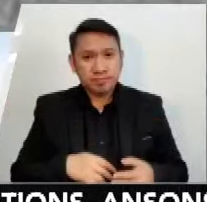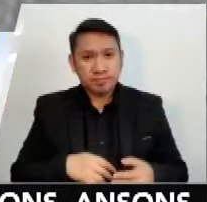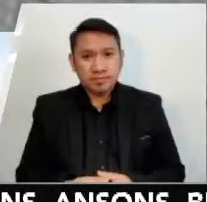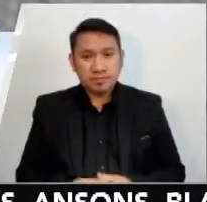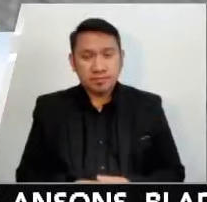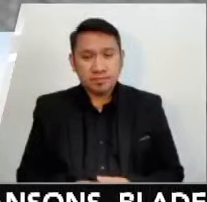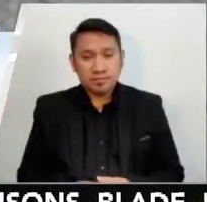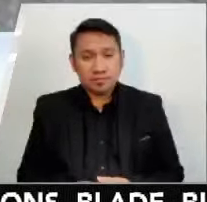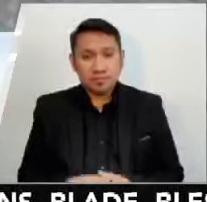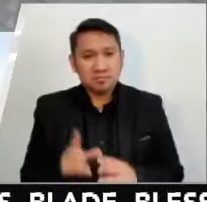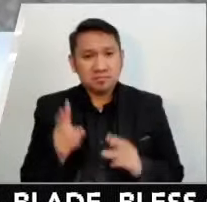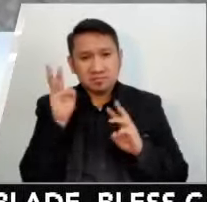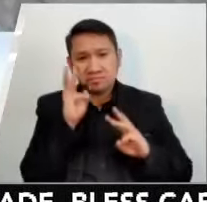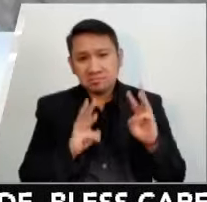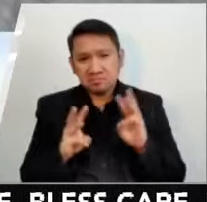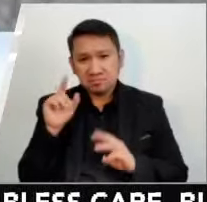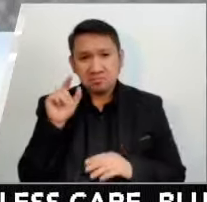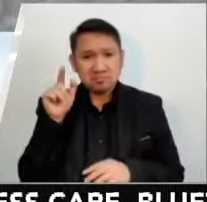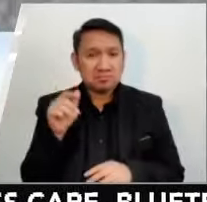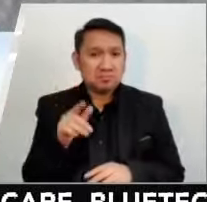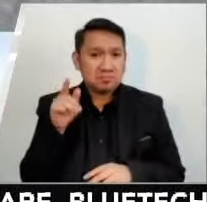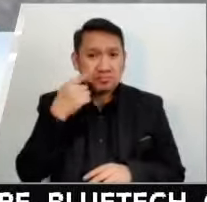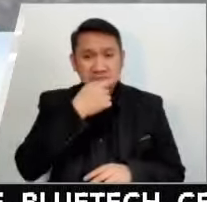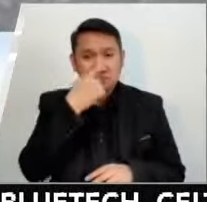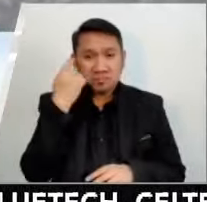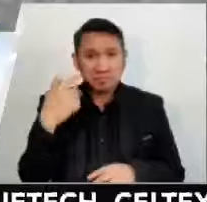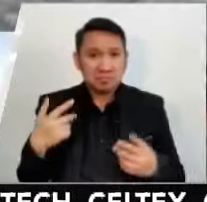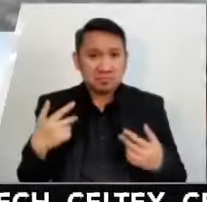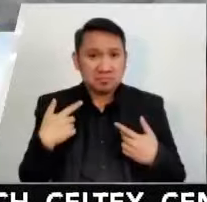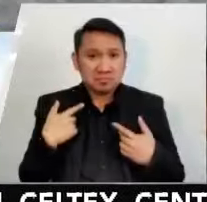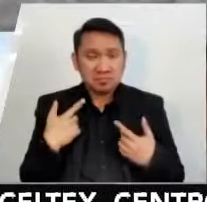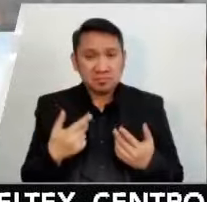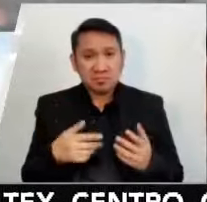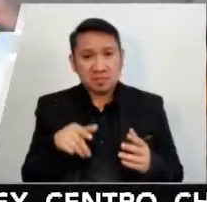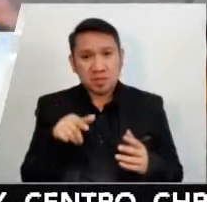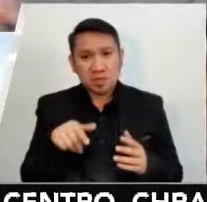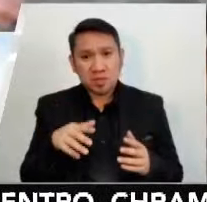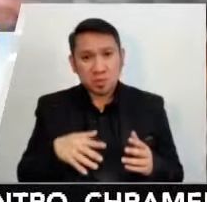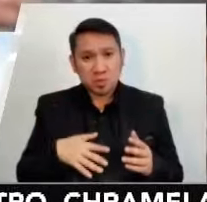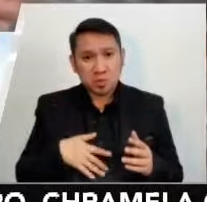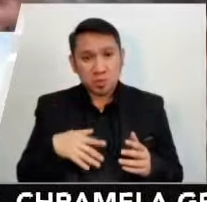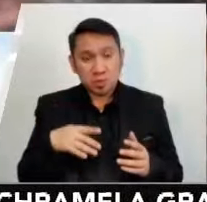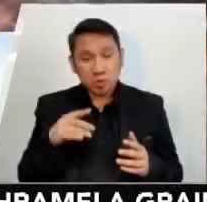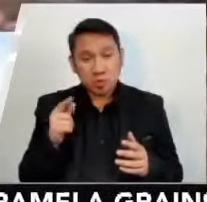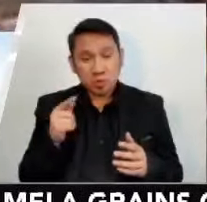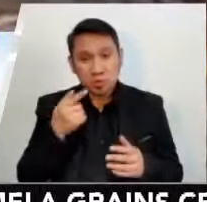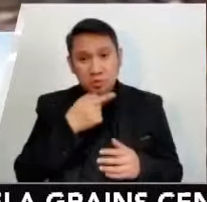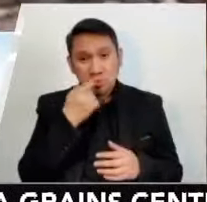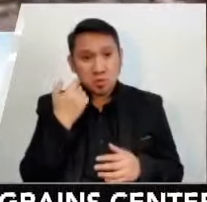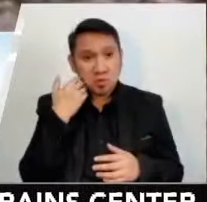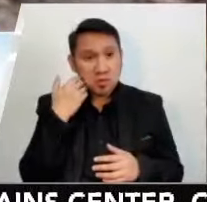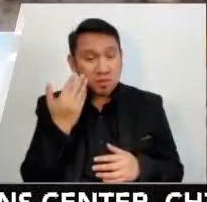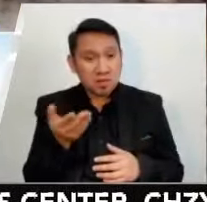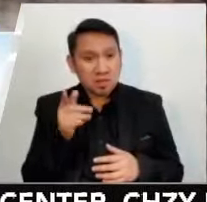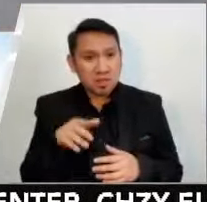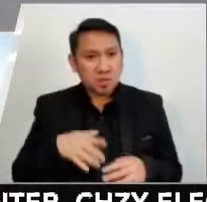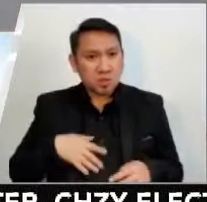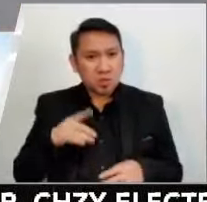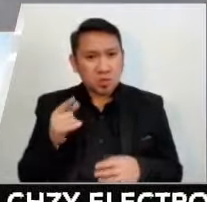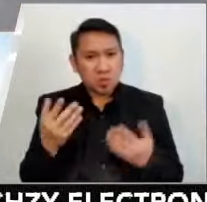Nababahala si Marivic Mendoza dahil ang kanyang sugat, nalawayan daw ng kanyang alagang aso. Pumanaw raw ang kanyang alaga kaya nangangamba siya na baka na-infection ng